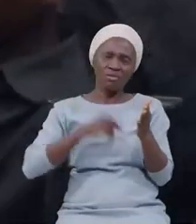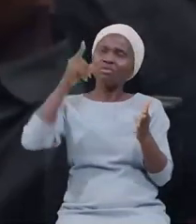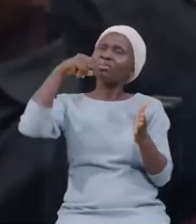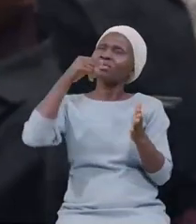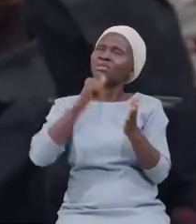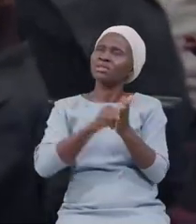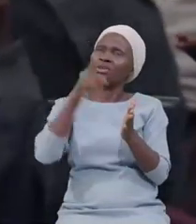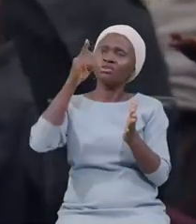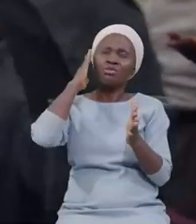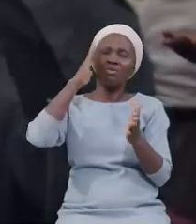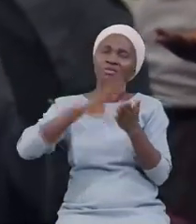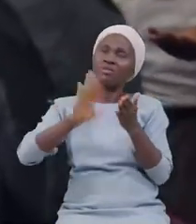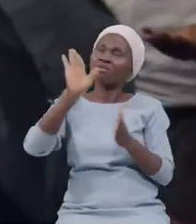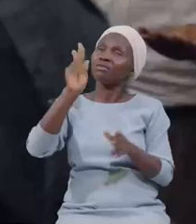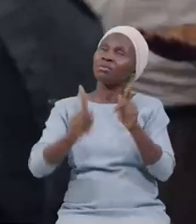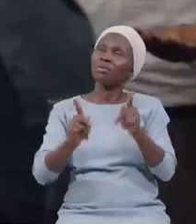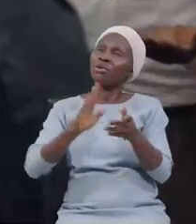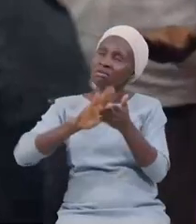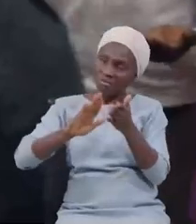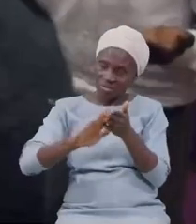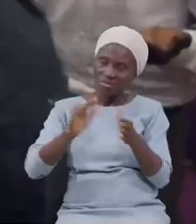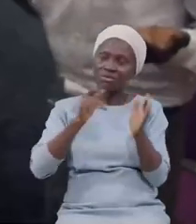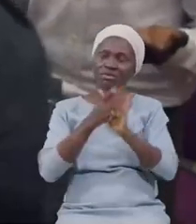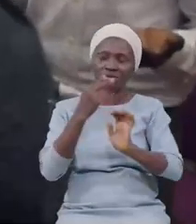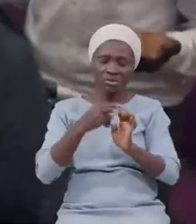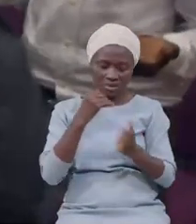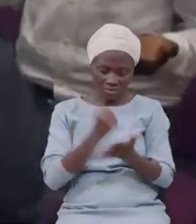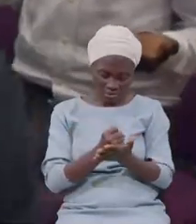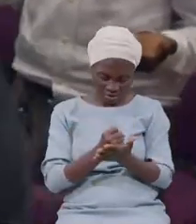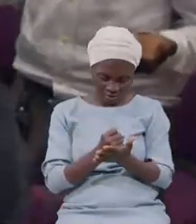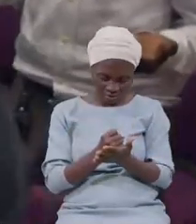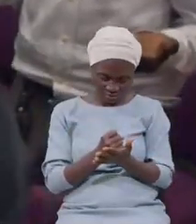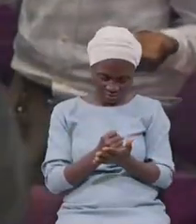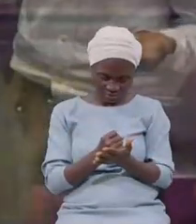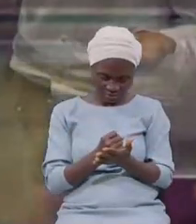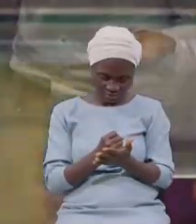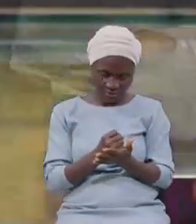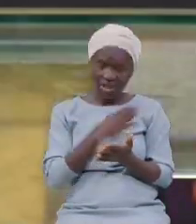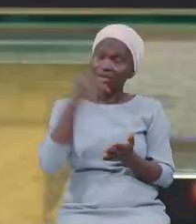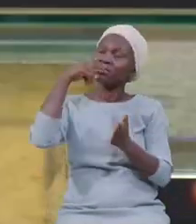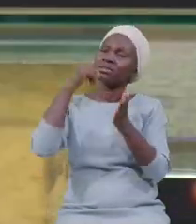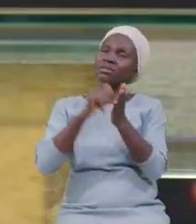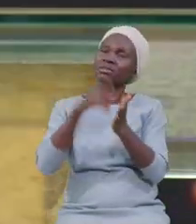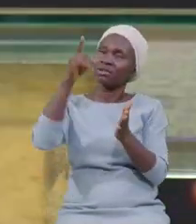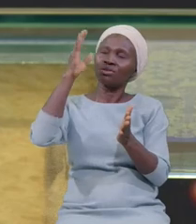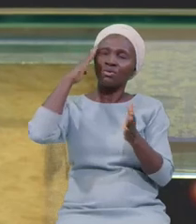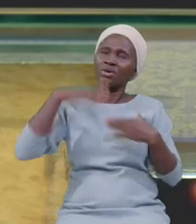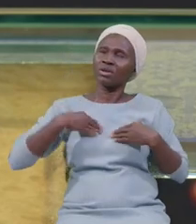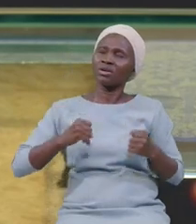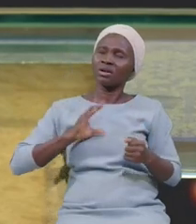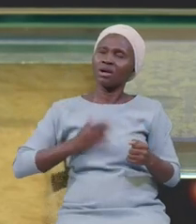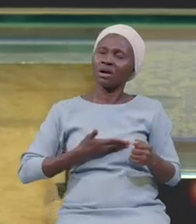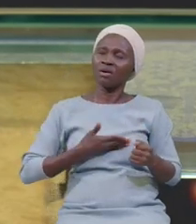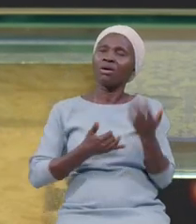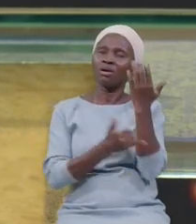tu vas pardonner à ton peuple. Pardonne, Seigneur, au nom de Jésus. Tu dis que tu vas guérir notre pays.